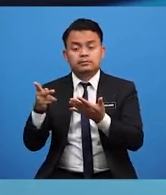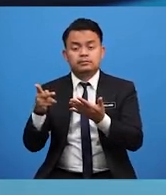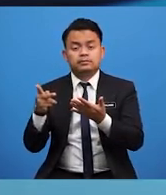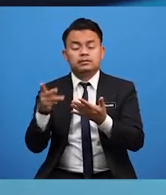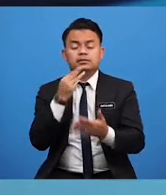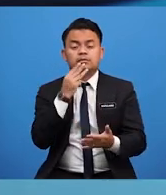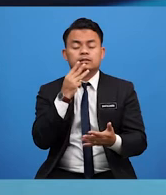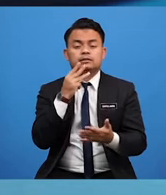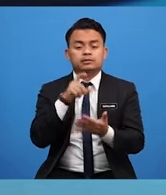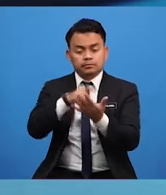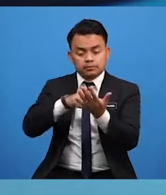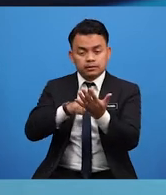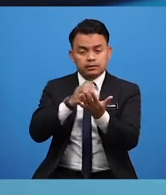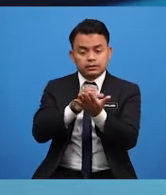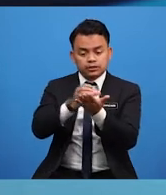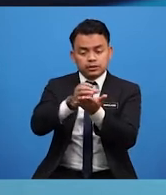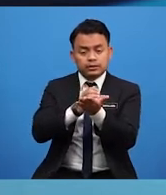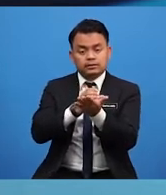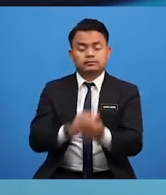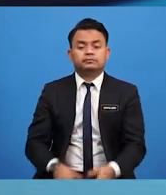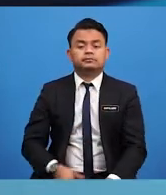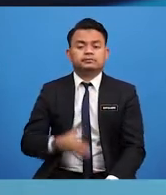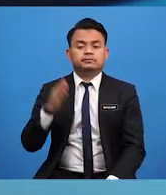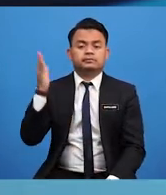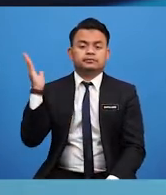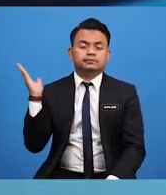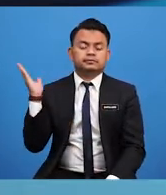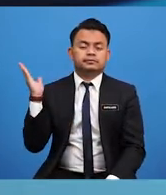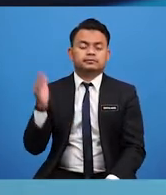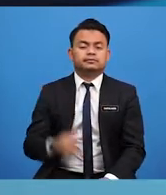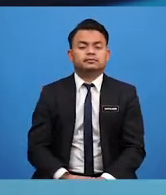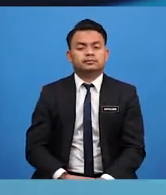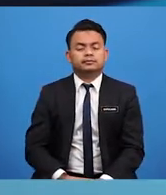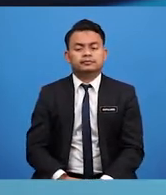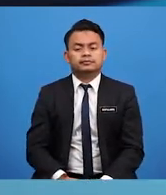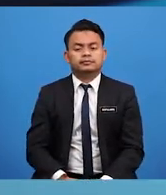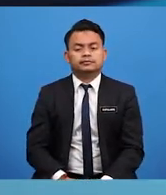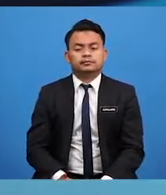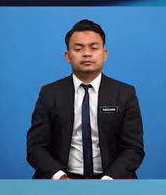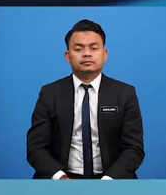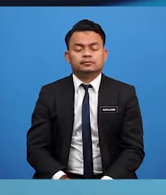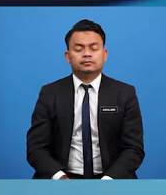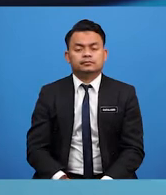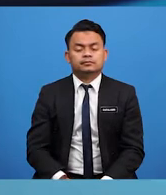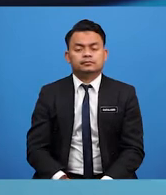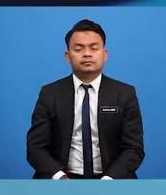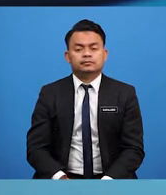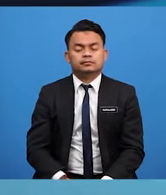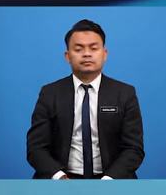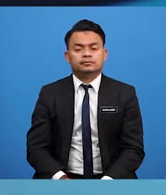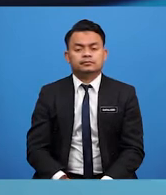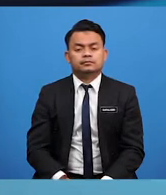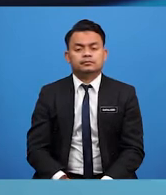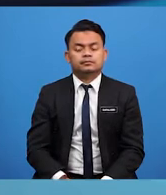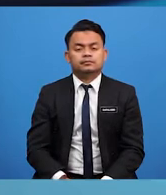ialah Ramazol. Ramazol merupakan bahan pewarna yang dicampurkan dalam